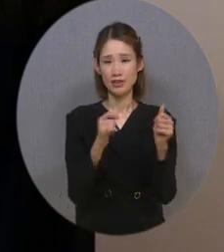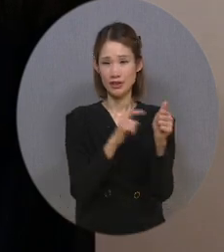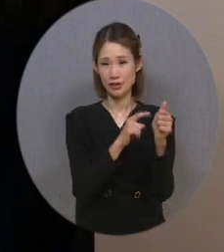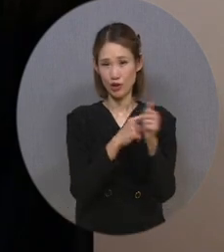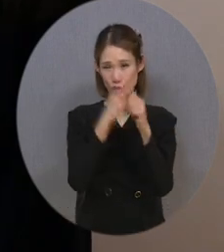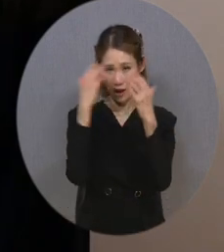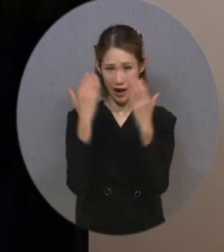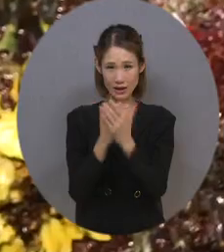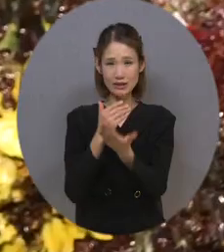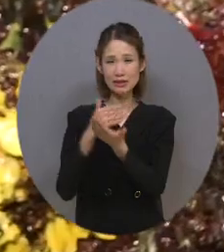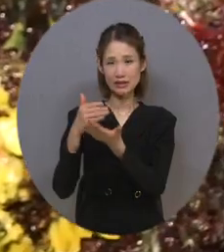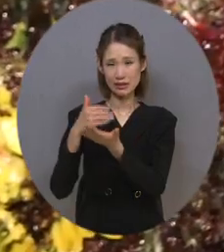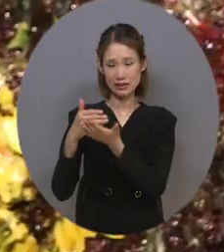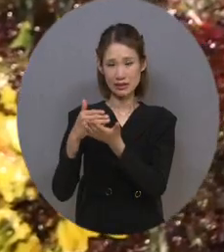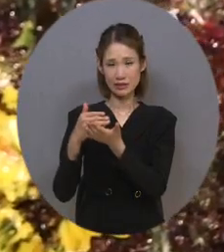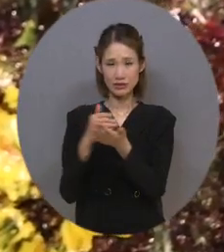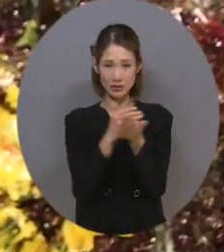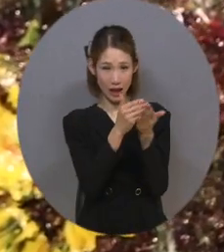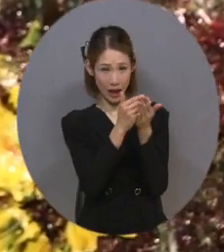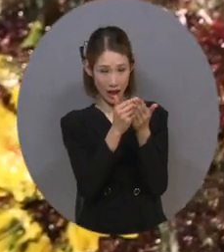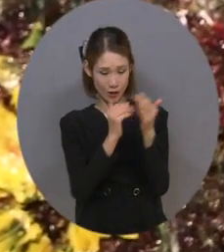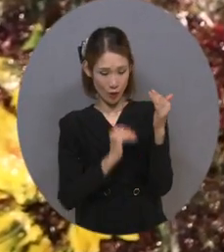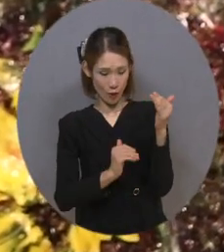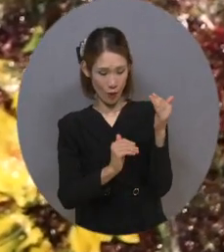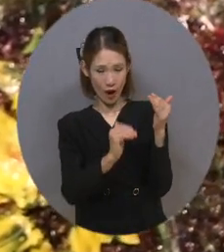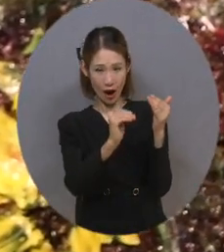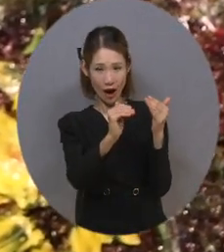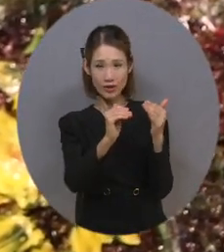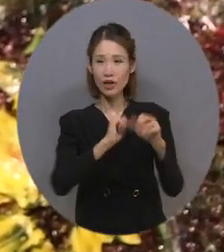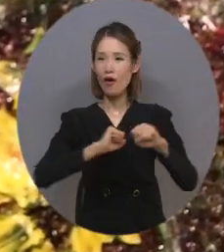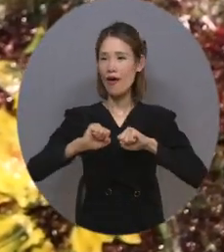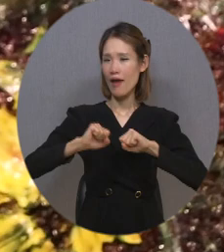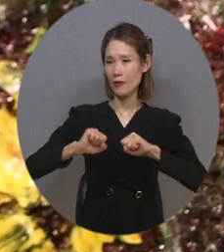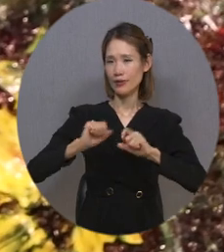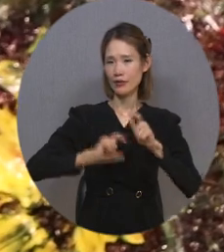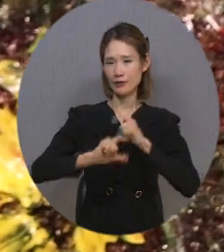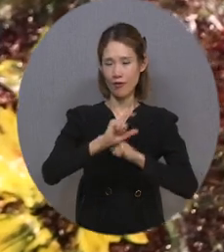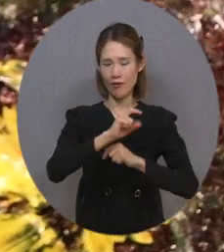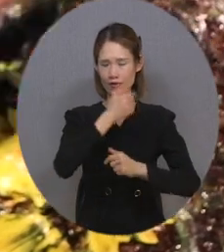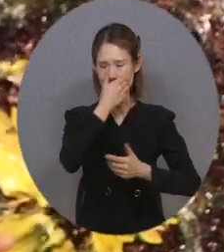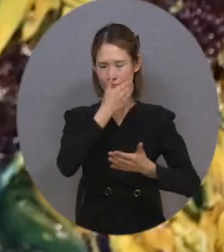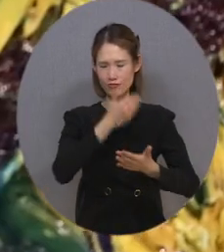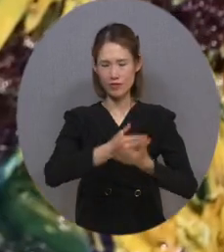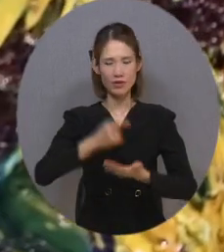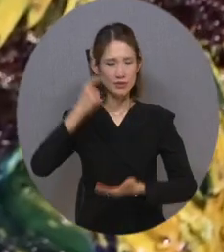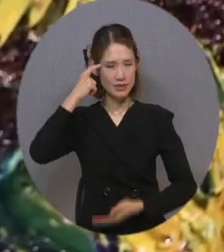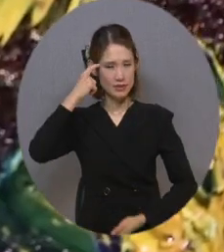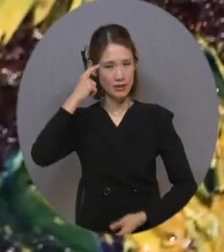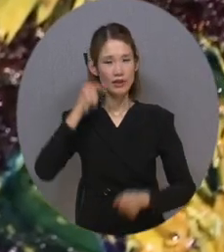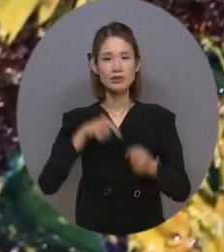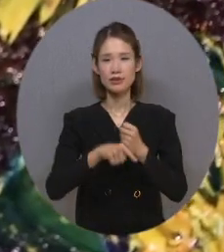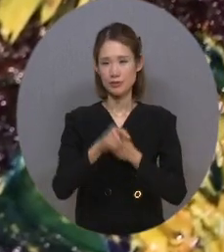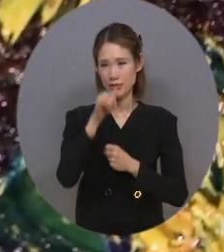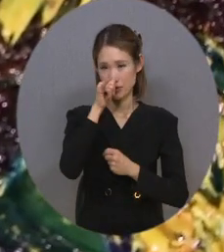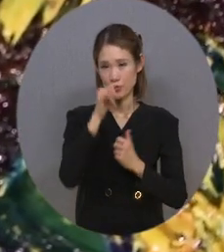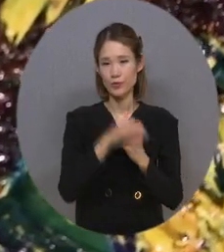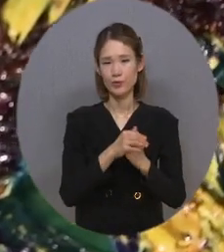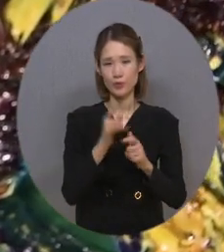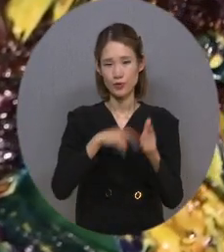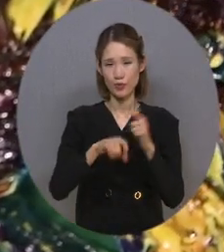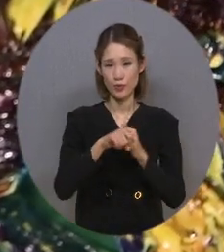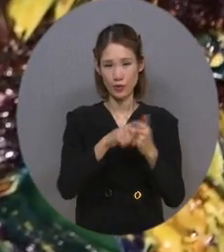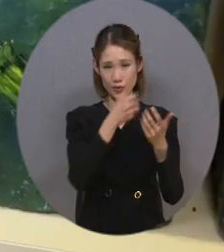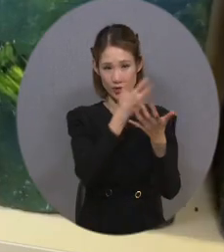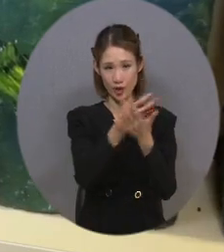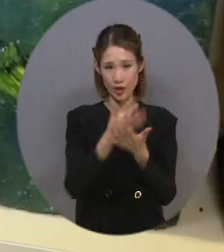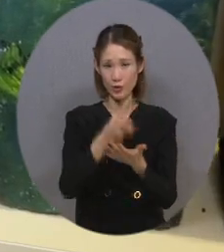완성된 그림보다는 작품을 그리는 과정과 그 행위에 더 큰 의미를 두고 있으며 작품의 재료나 소재는 정하지